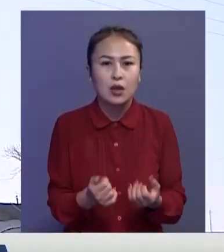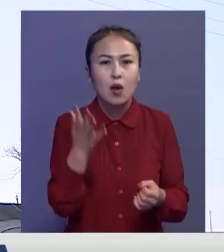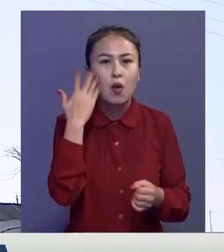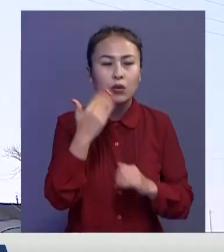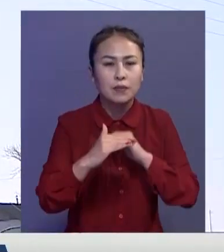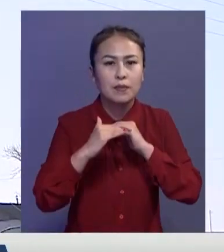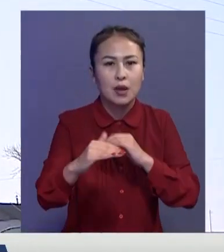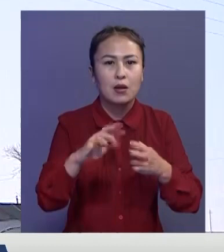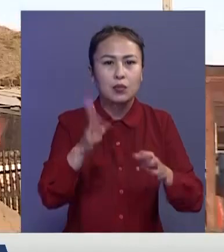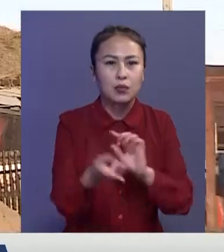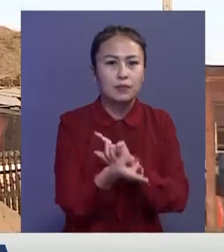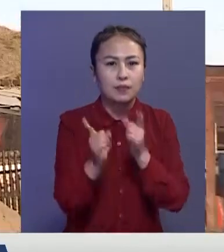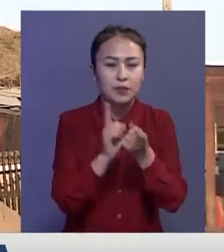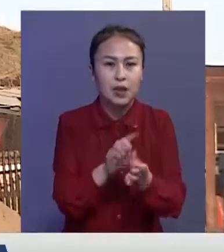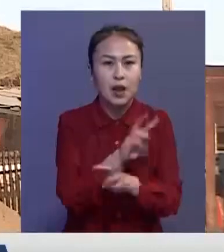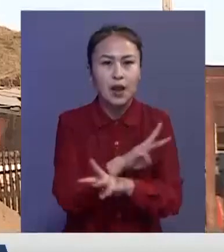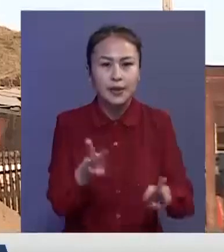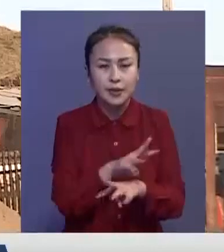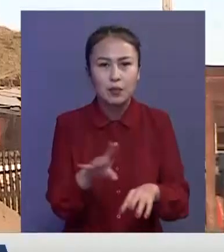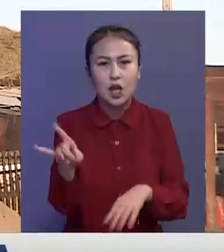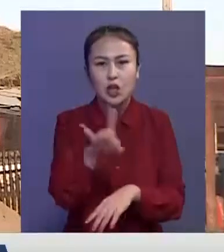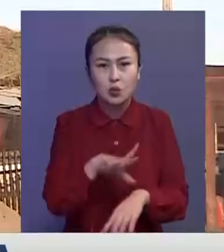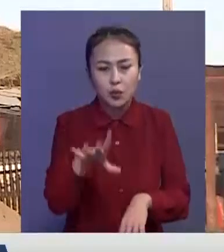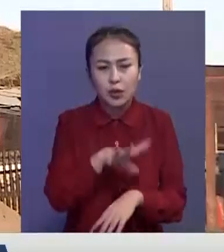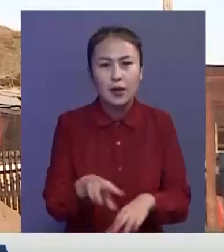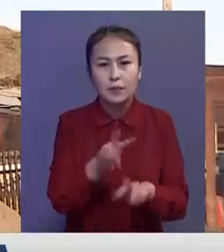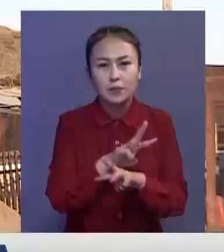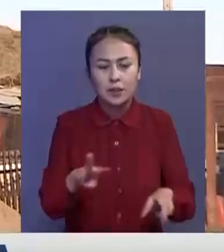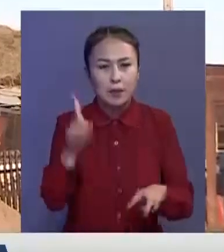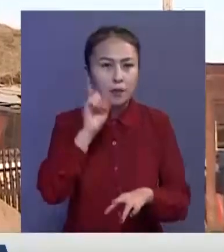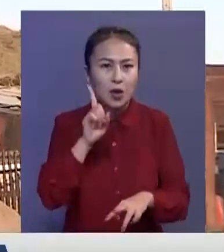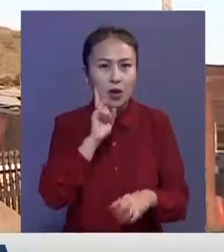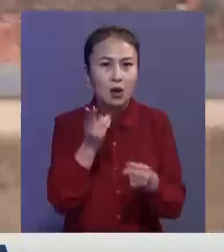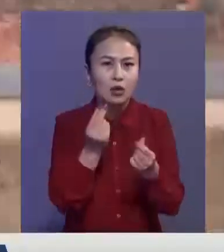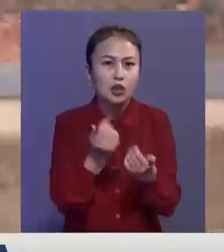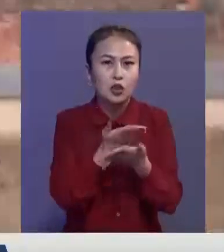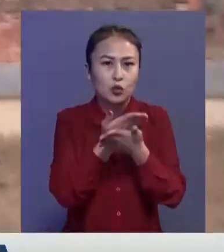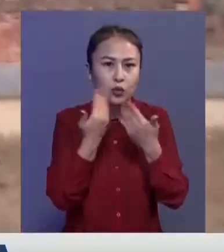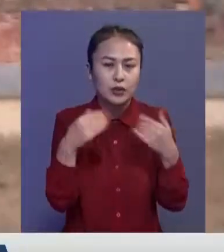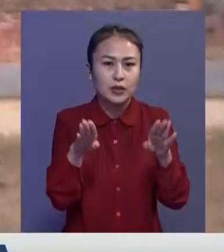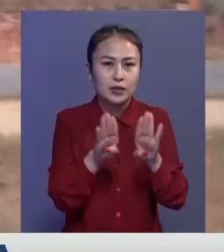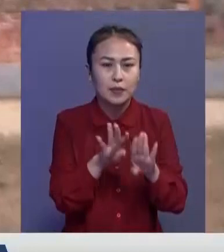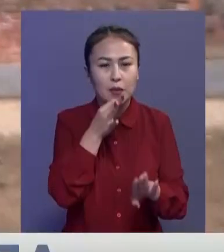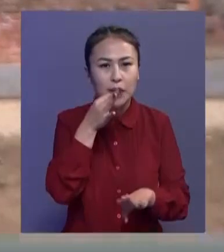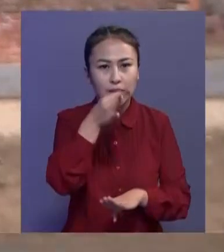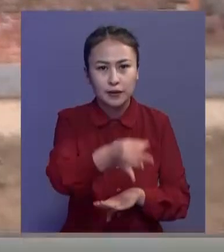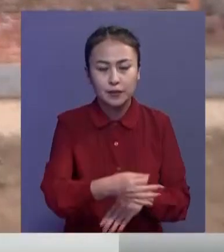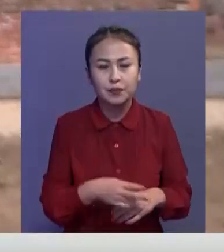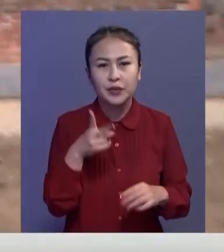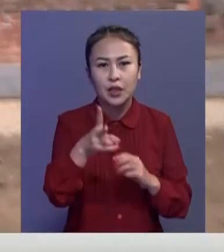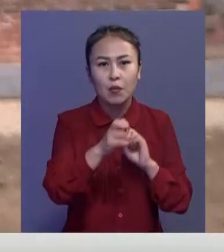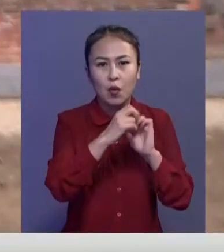қашан ауыстырылады десек, әкім республикалық мекеме ақша жоқ деп айтты дейді. 2018 жылдан бастап